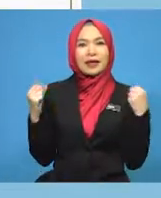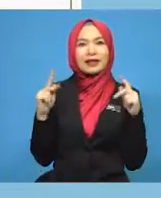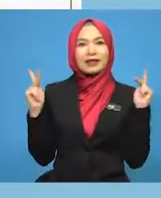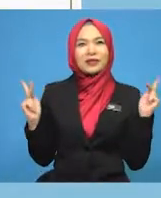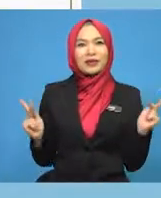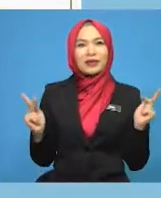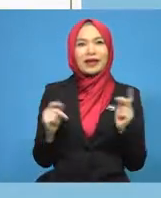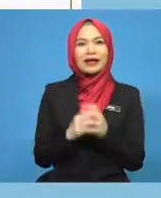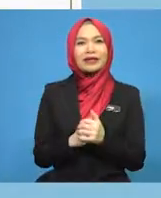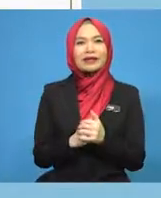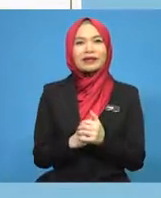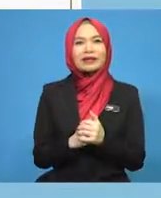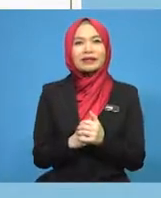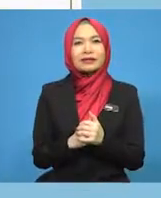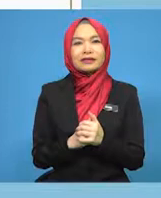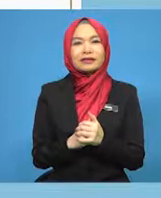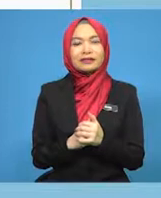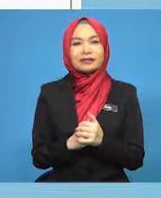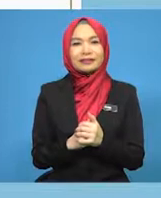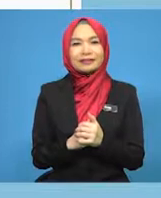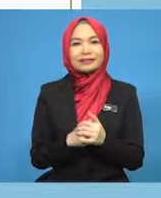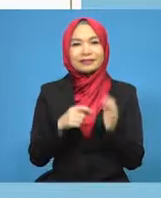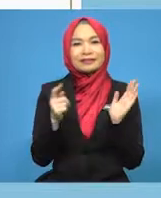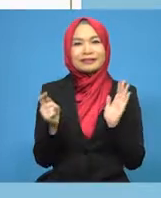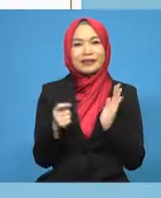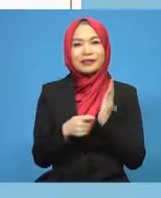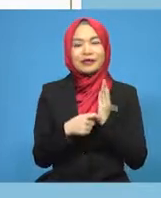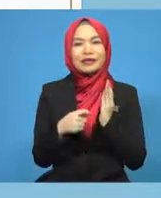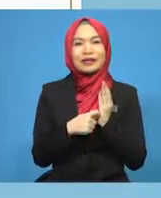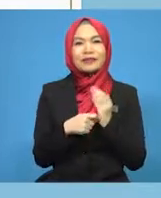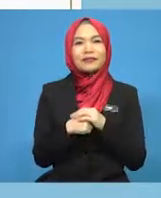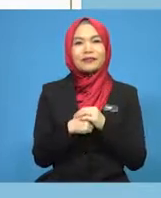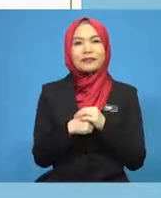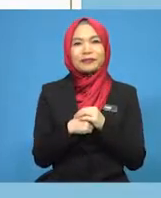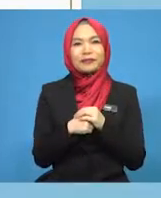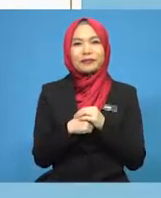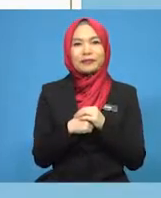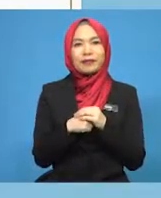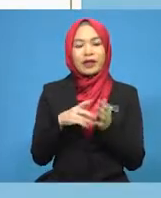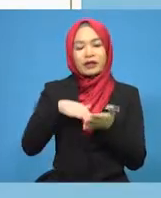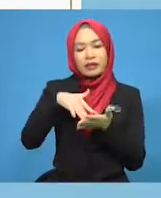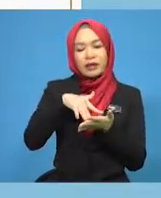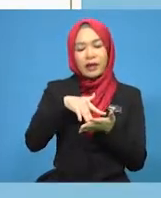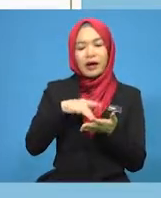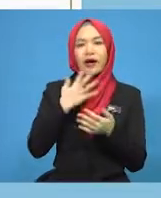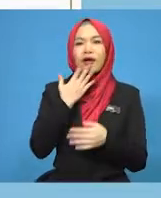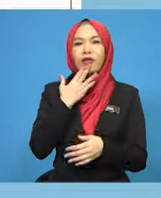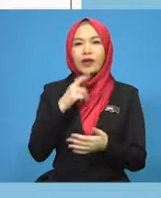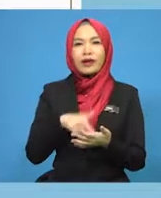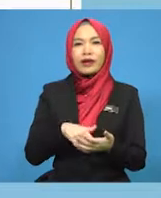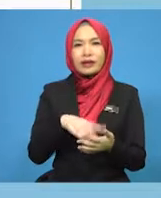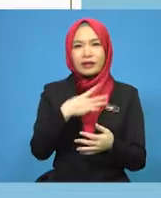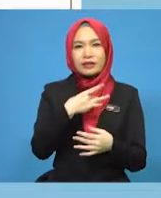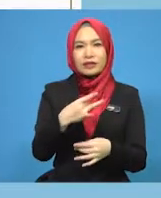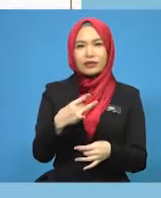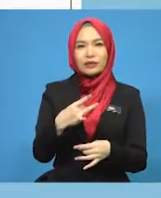sosial dalam persahabatan dan optimis. Kelemahan warna jingga adalah suka mendesak